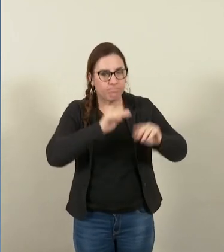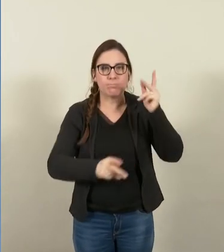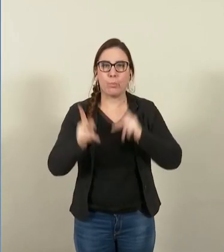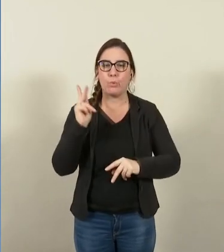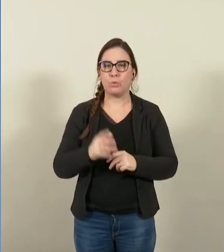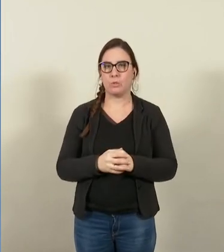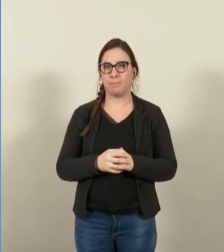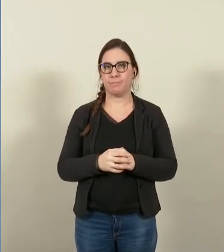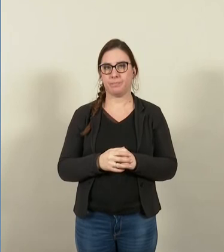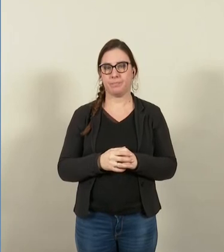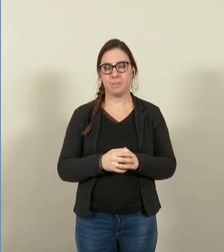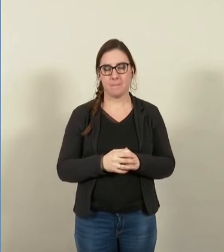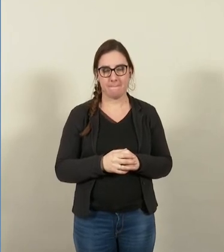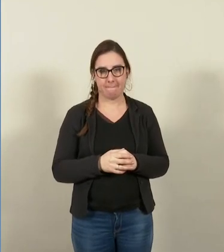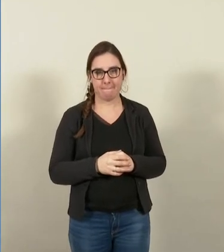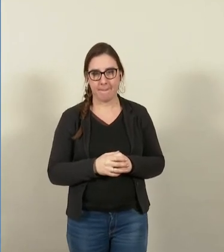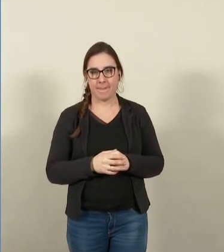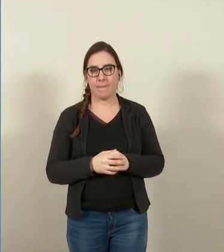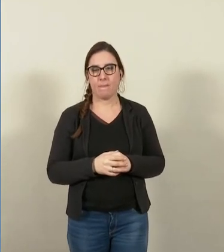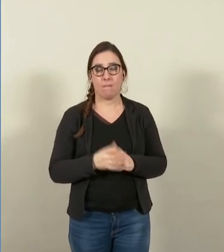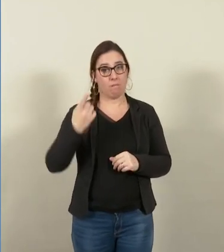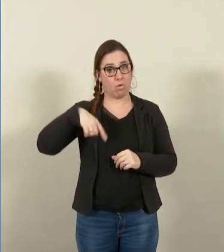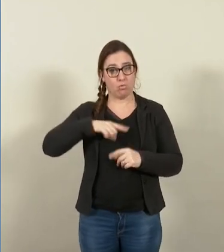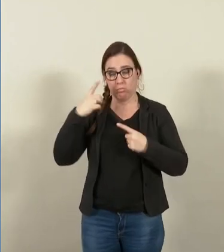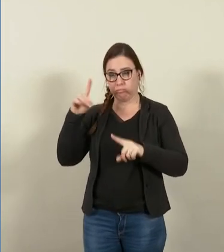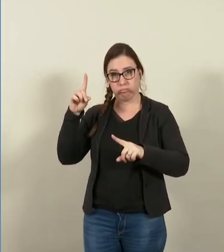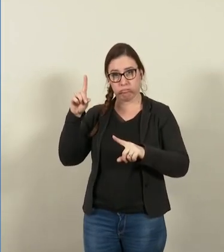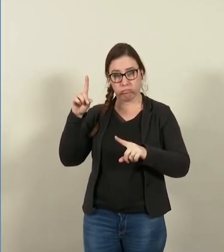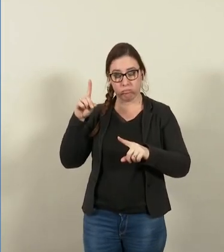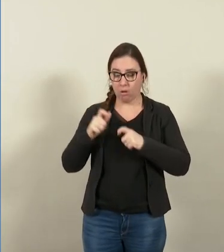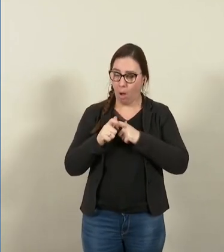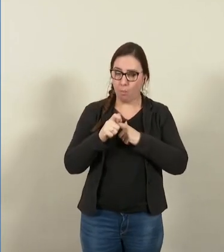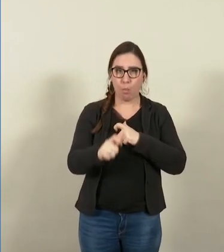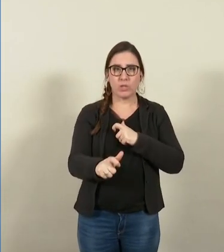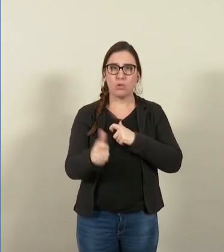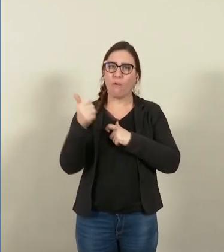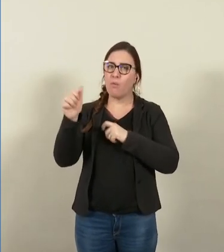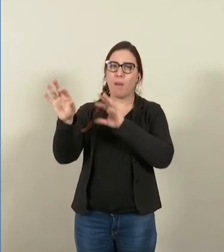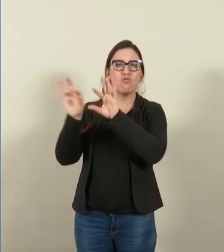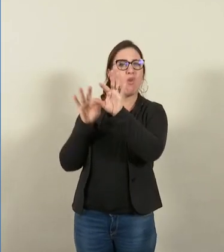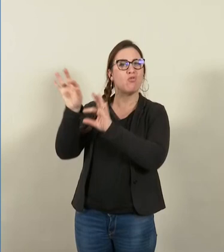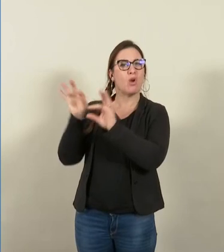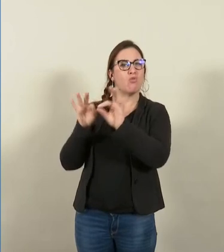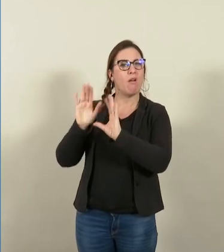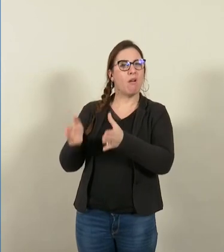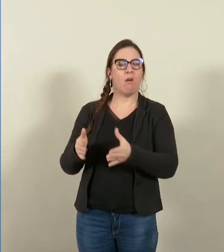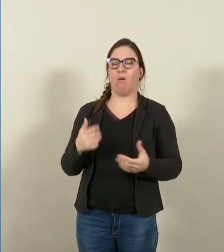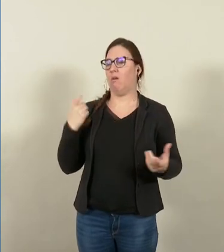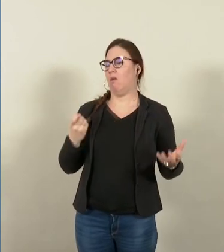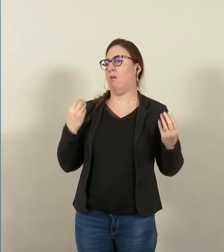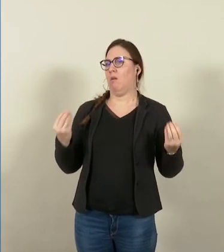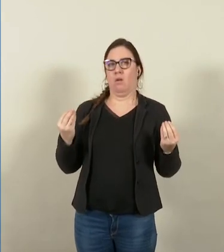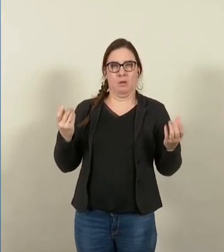justement les les riverins et puis nous sommes opposés à ces procédures les procédures que vous choisissez dans ce type de